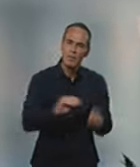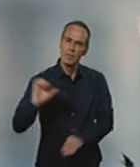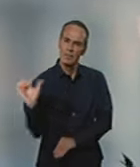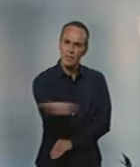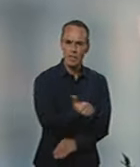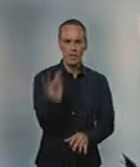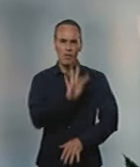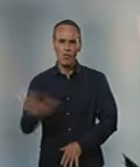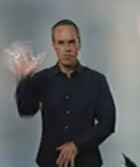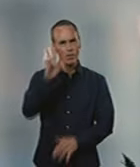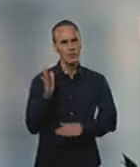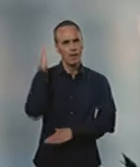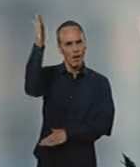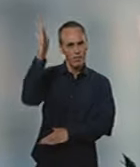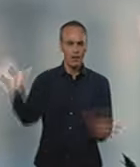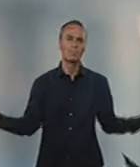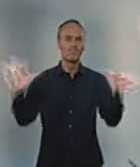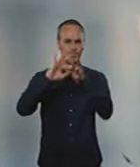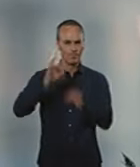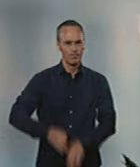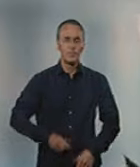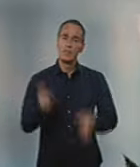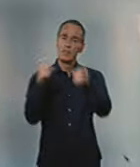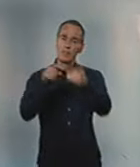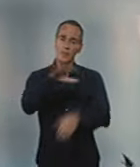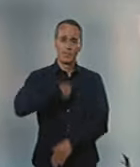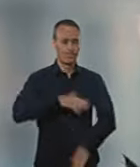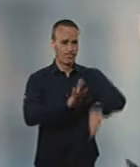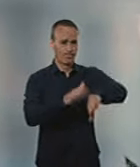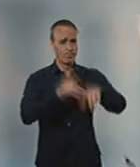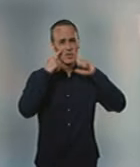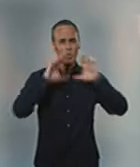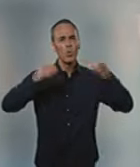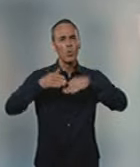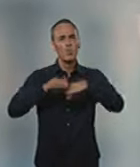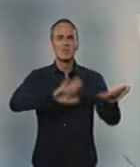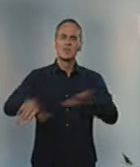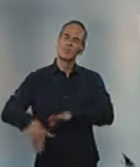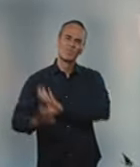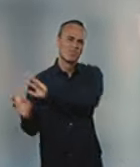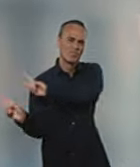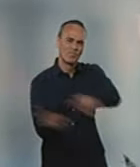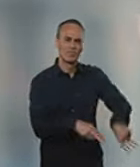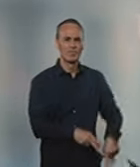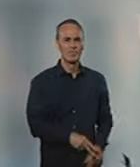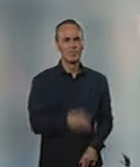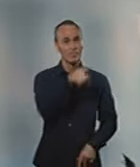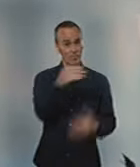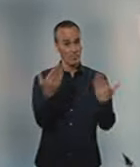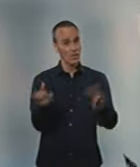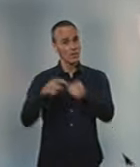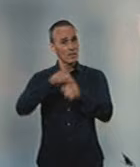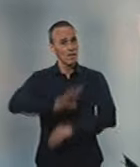votre patrie sont liés je dis au syndicat laissez de côté les partis parce que ce que vous soutenez